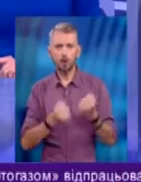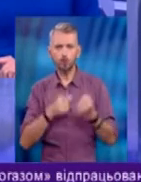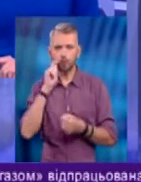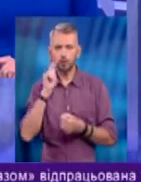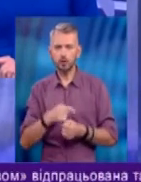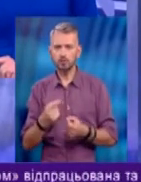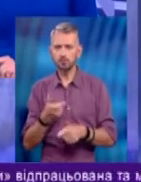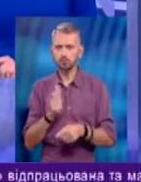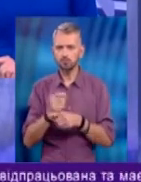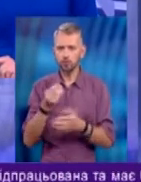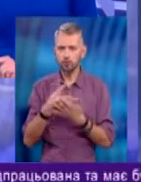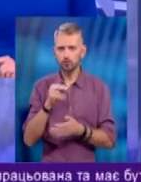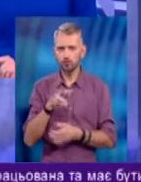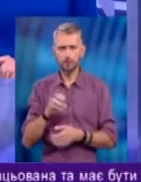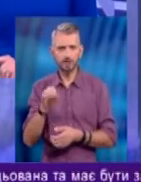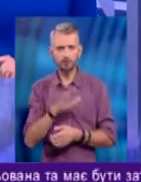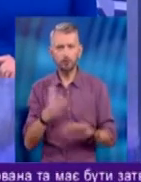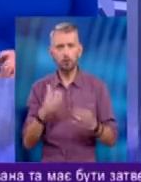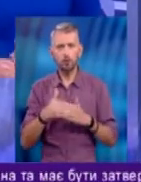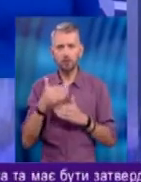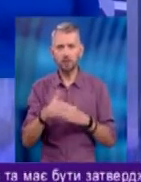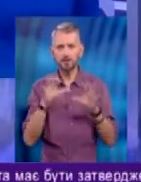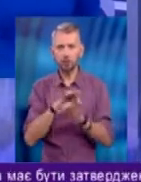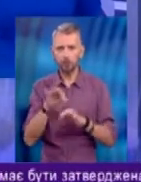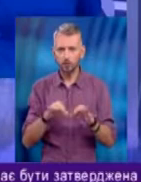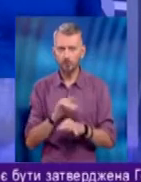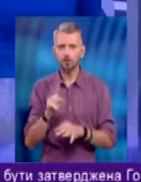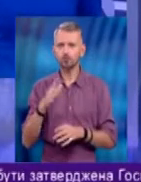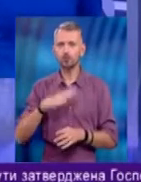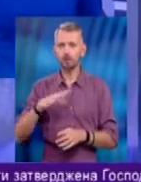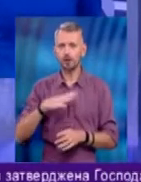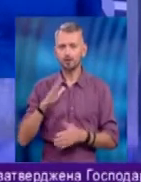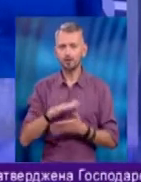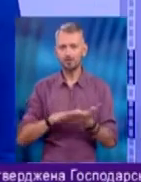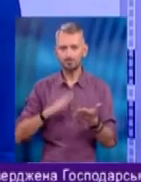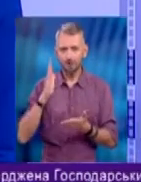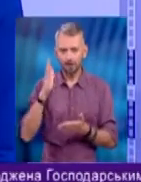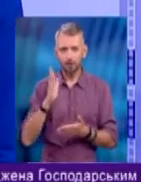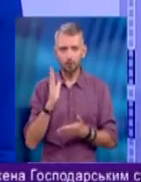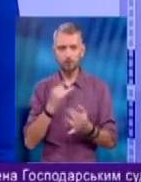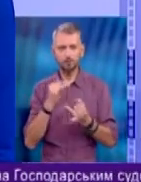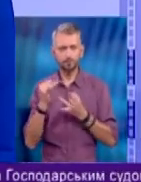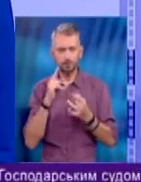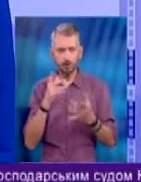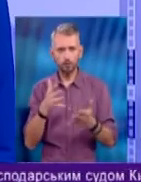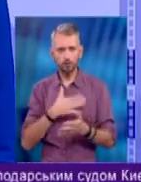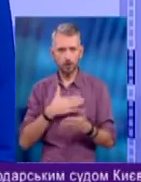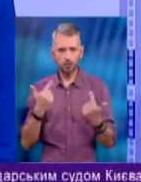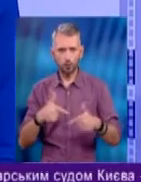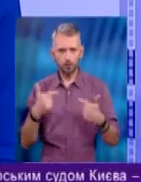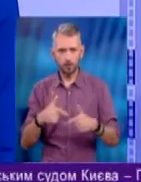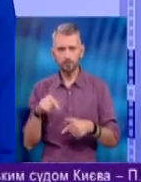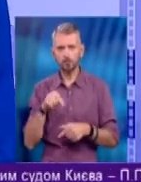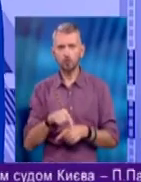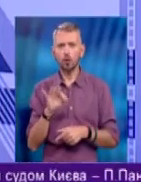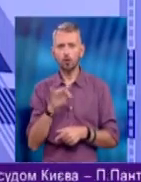Україні значно дорожчі, ніж у Європі? На якому етапі законопроекти і чого чекати? Далі. Будемо це з'ясовувати з нашими гостями. В нашій